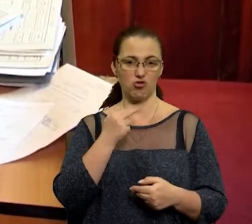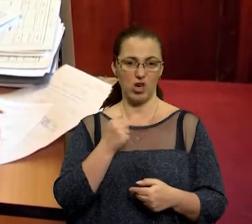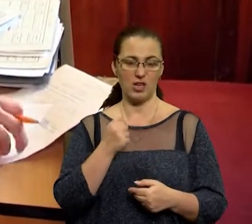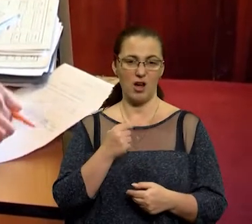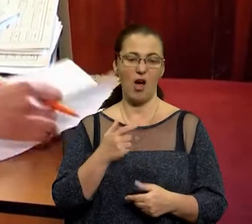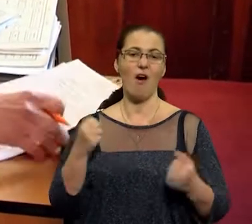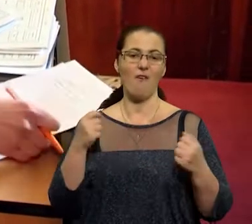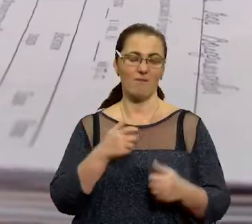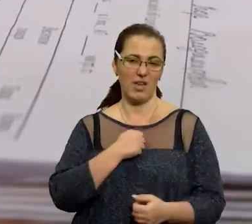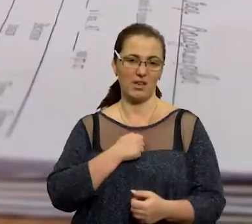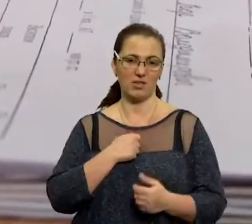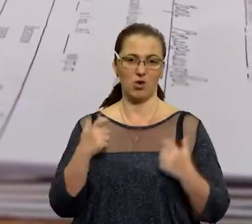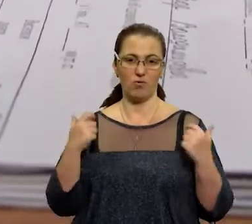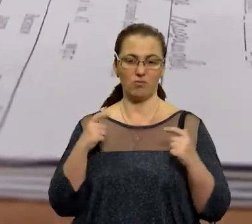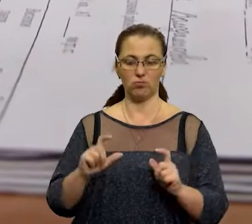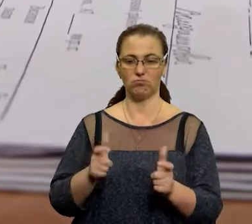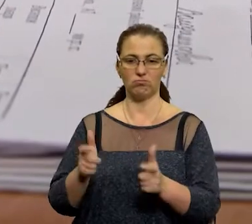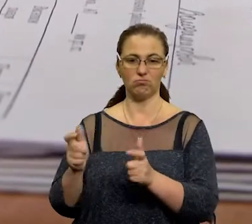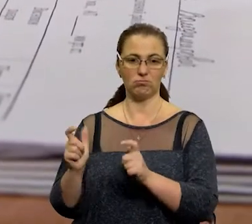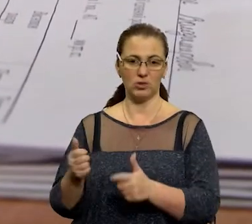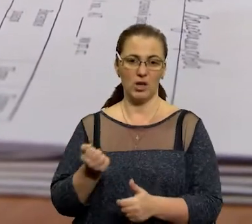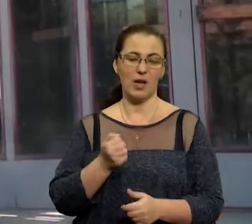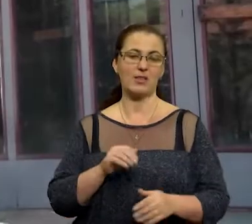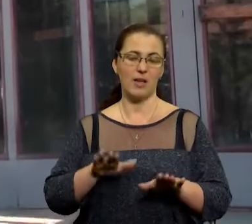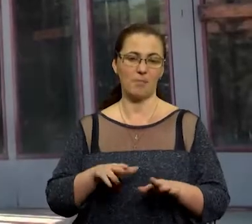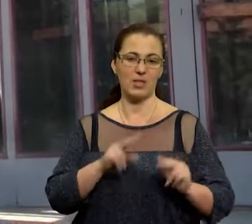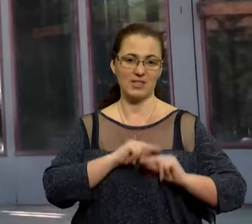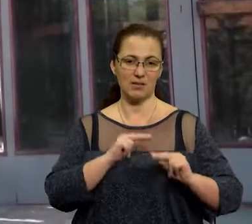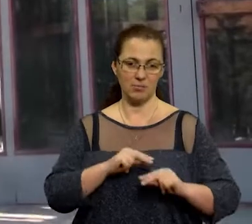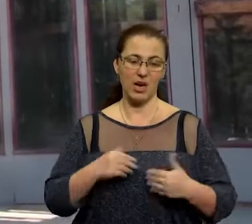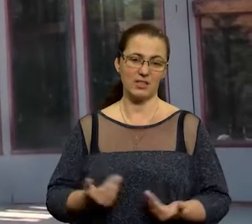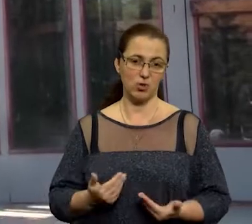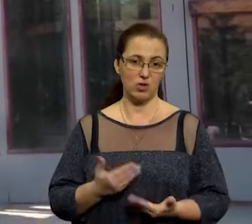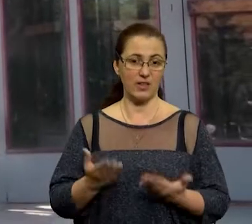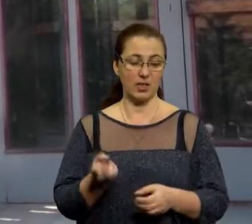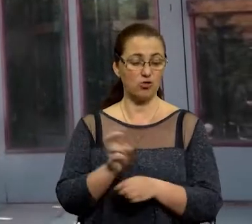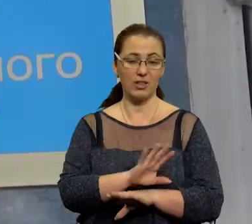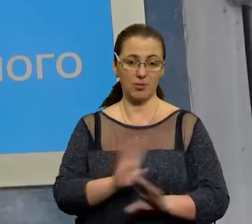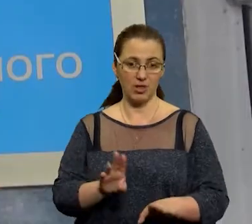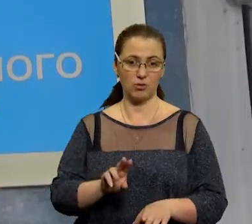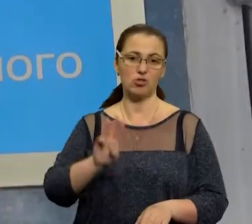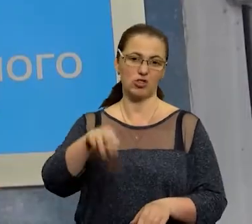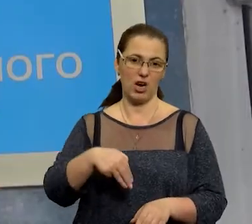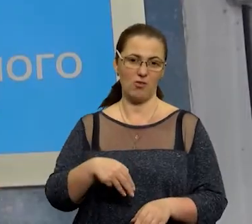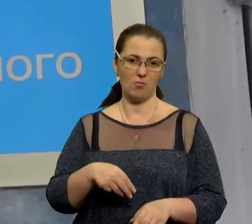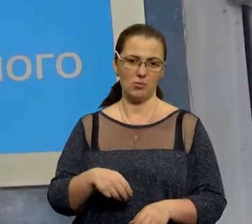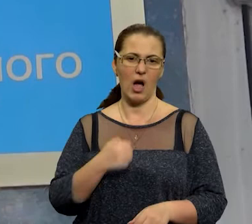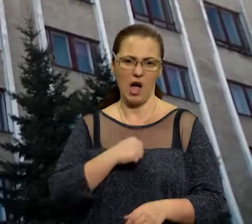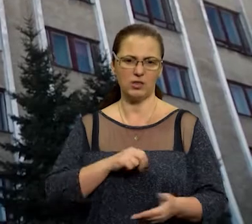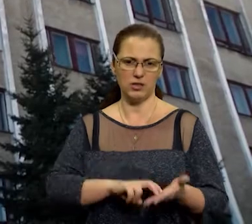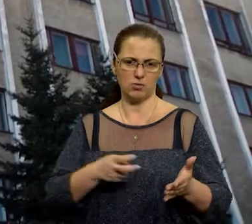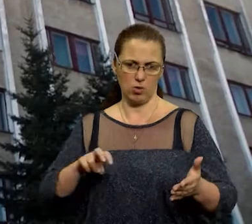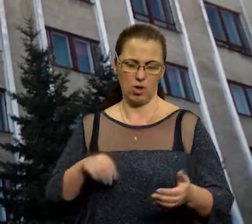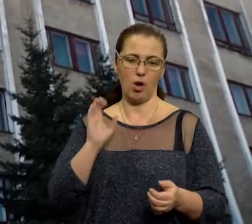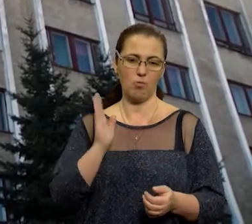вручають повістки за місцями праці і проживання, за відмову прибути у комісаріат штрафуватимуть, а злісним ухилянтам загрожує кримінальна